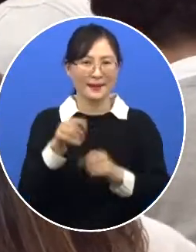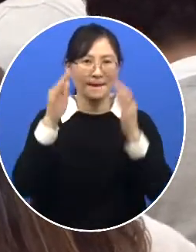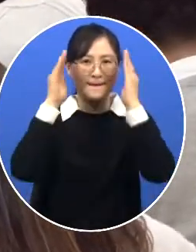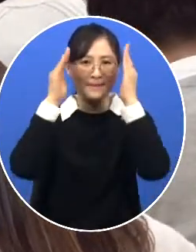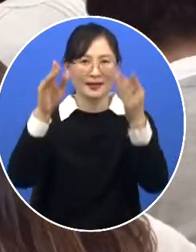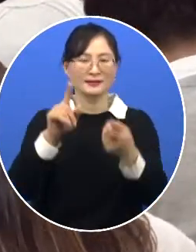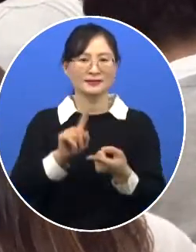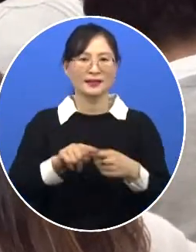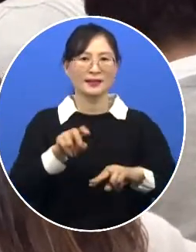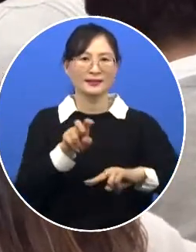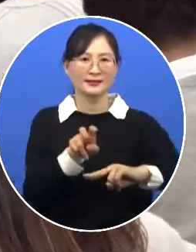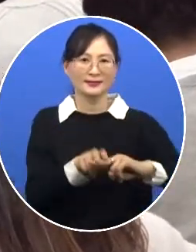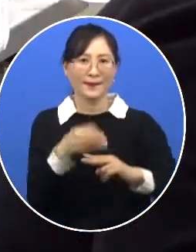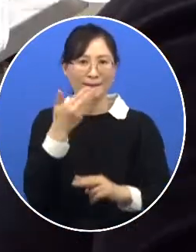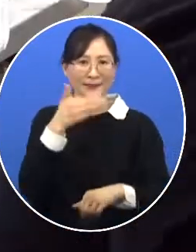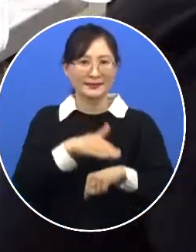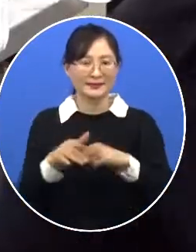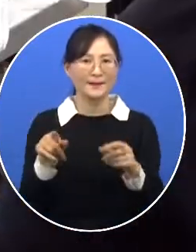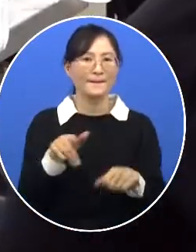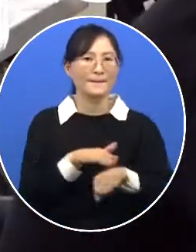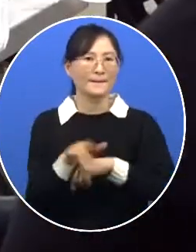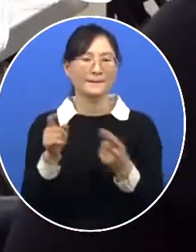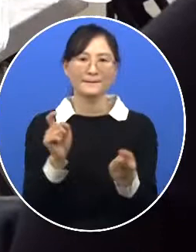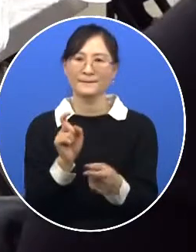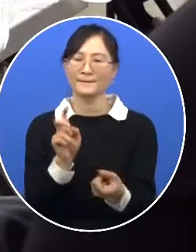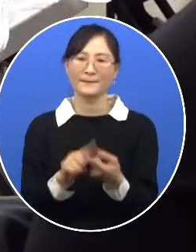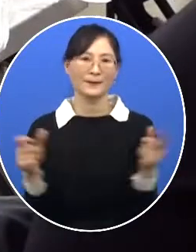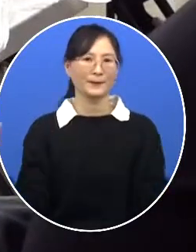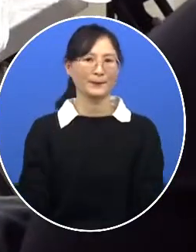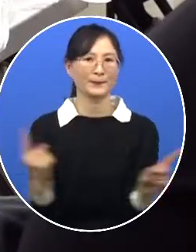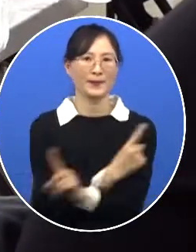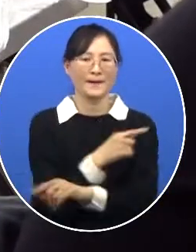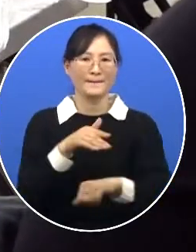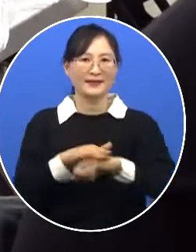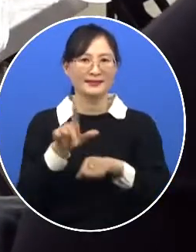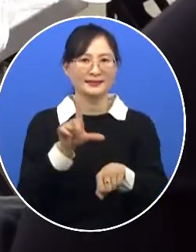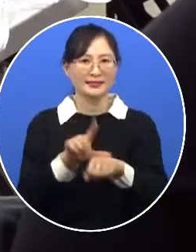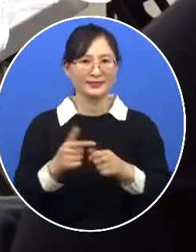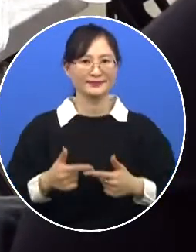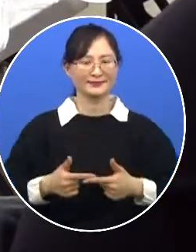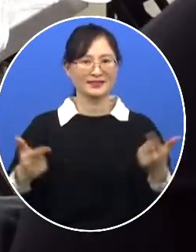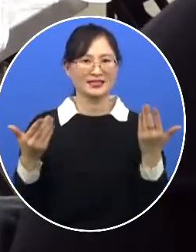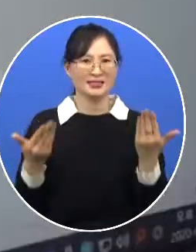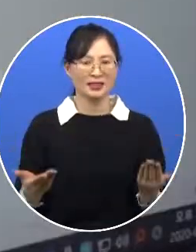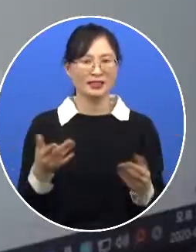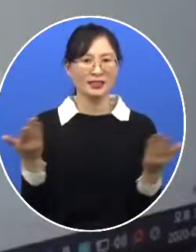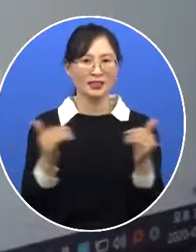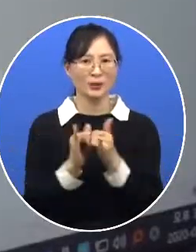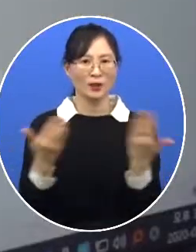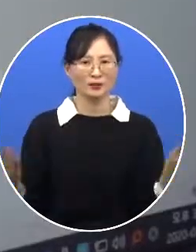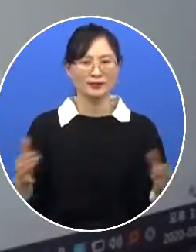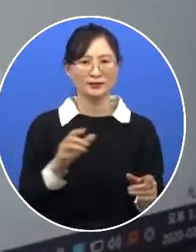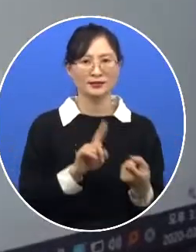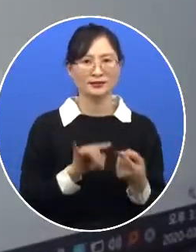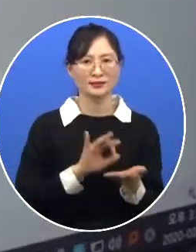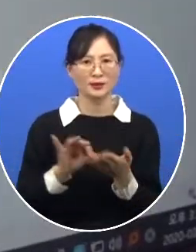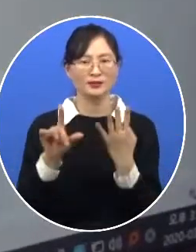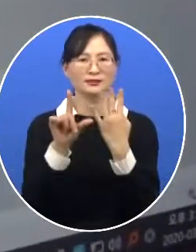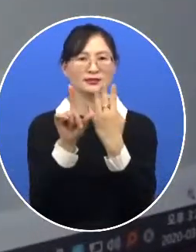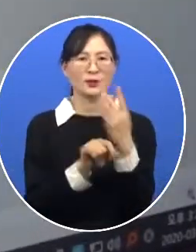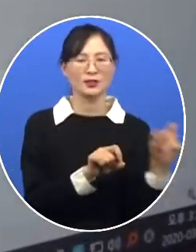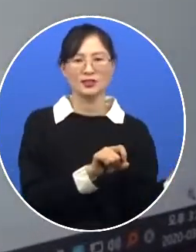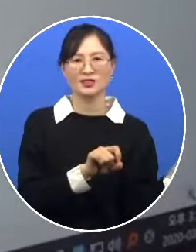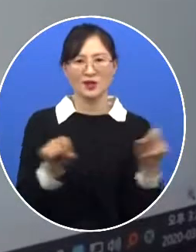한 방향으로 앉아 식사하는 방식으로 좌석 배치를 바꾸고 배식 시간도 늘렸으며 직원 휴양소의